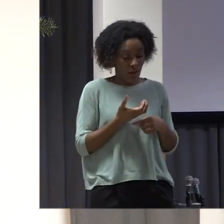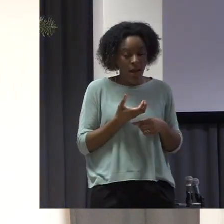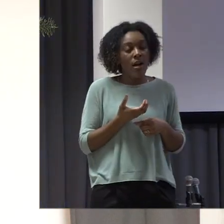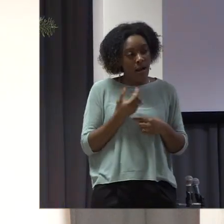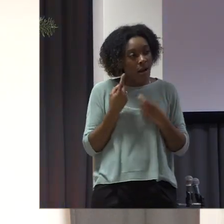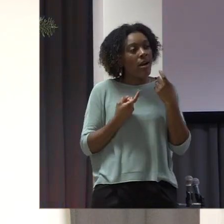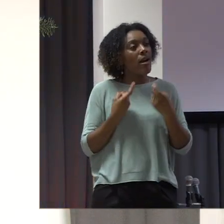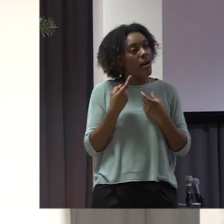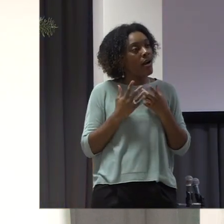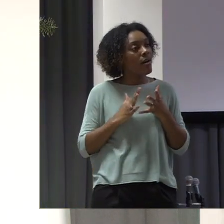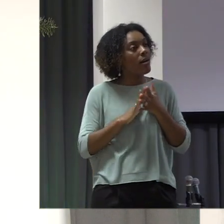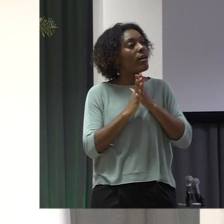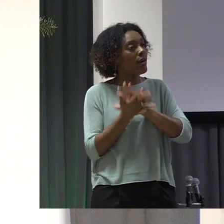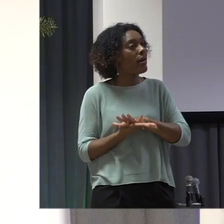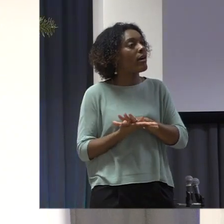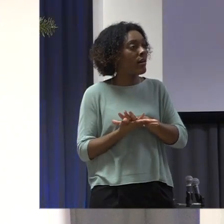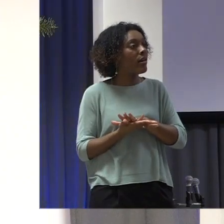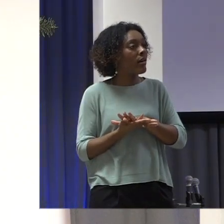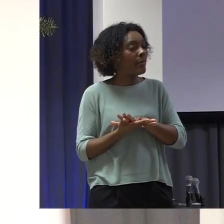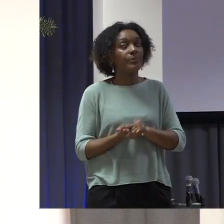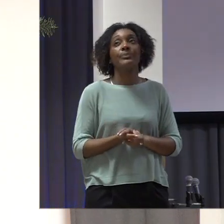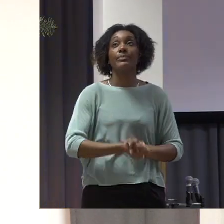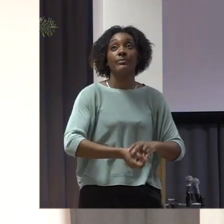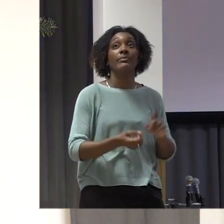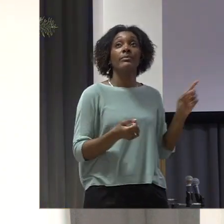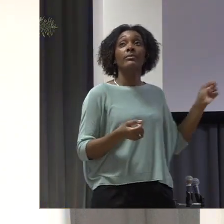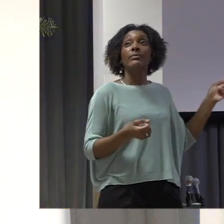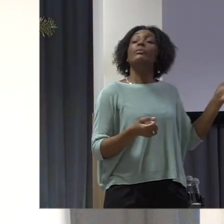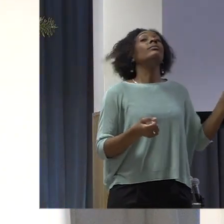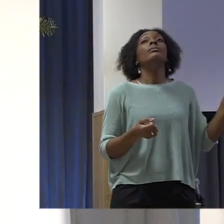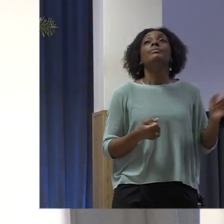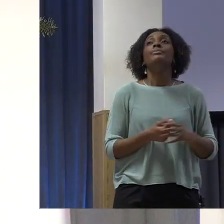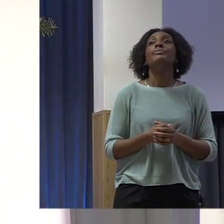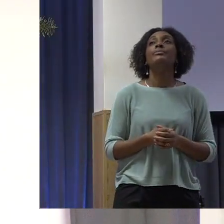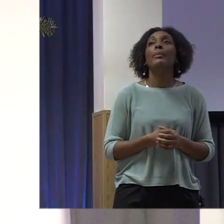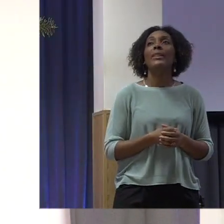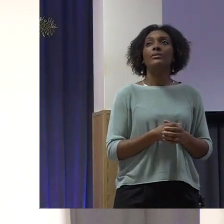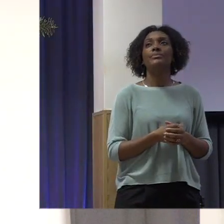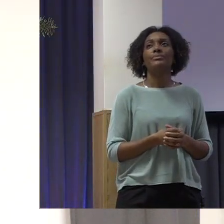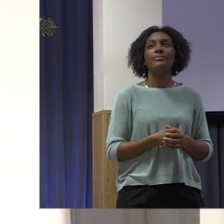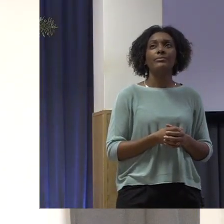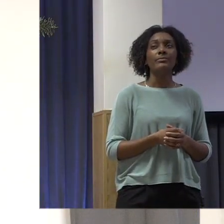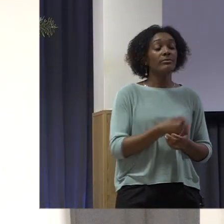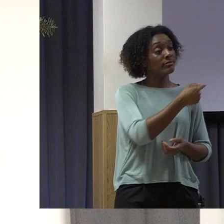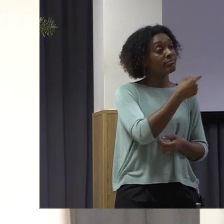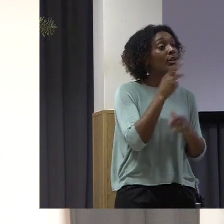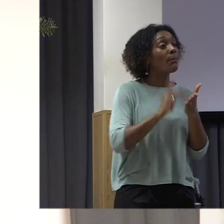recevant la parole de Dieu, vous l'avez reçue non comme la parole des hommes,